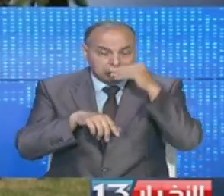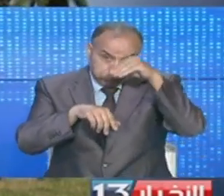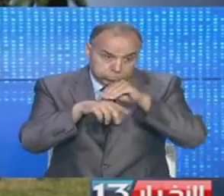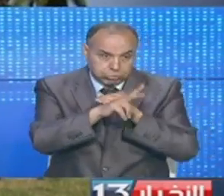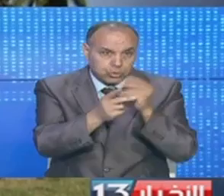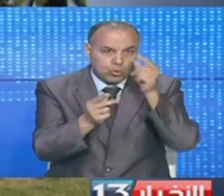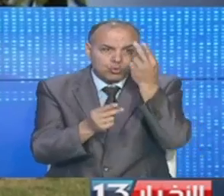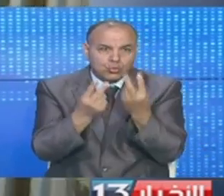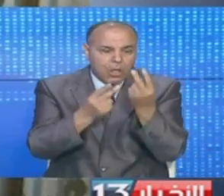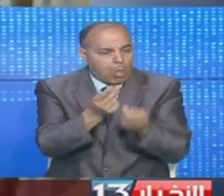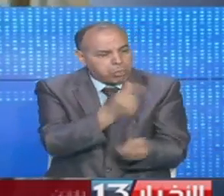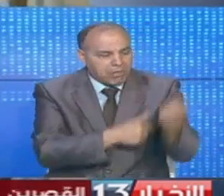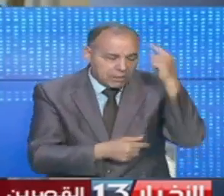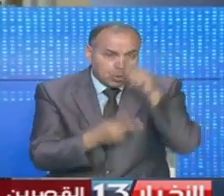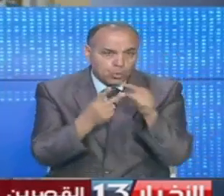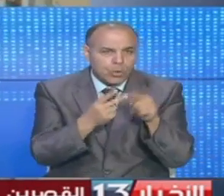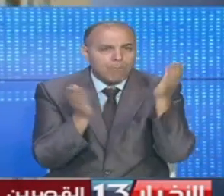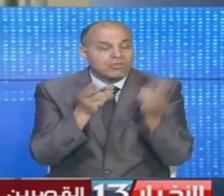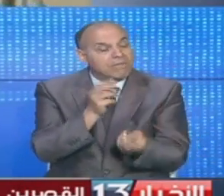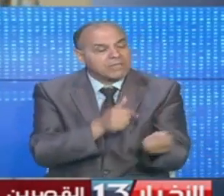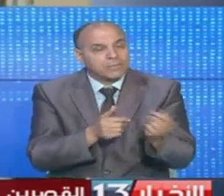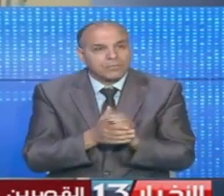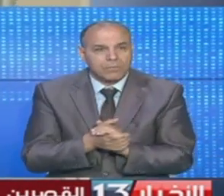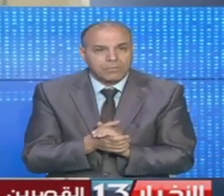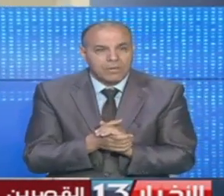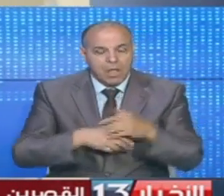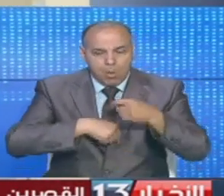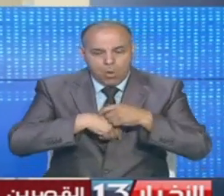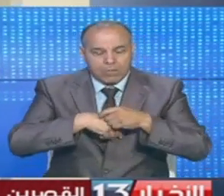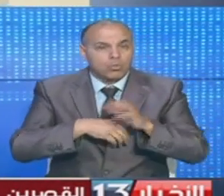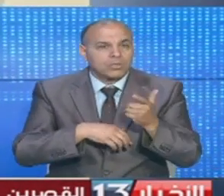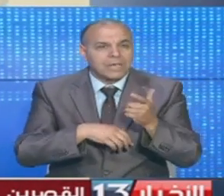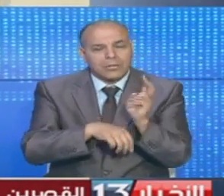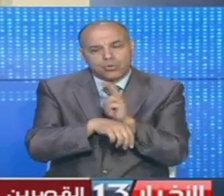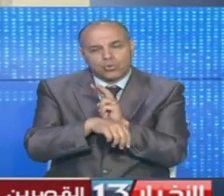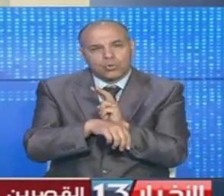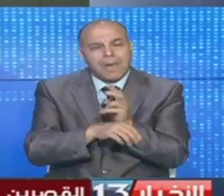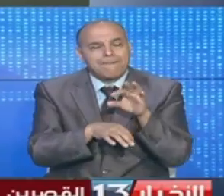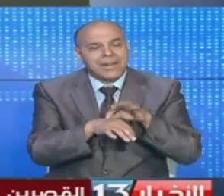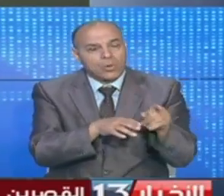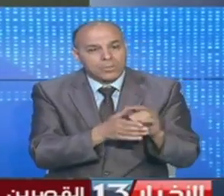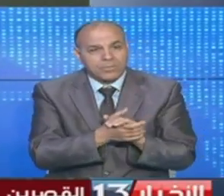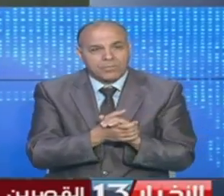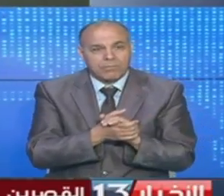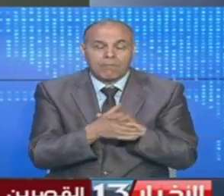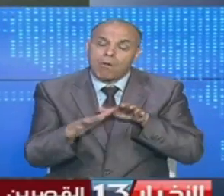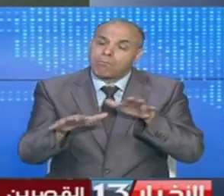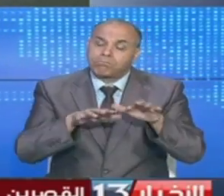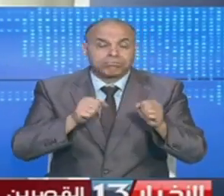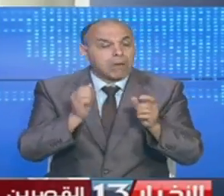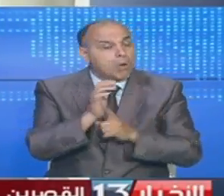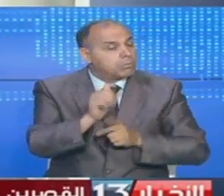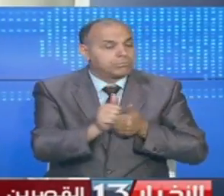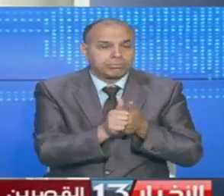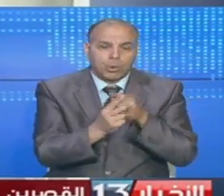الأمنية بفرار الشخصين المذكورين من المستشفى في التوقيت المخصص لزيارة المرضى واتخاذ الإجراءات